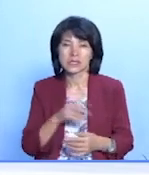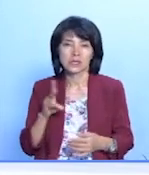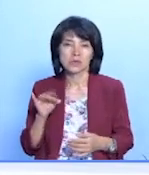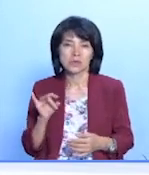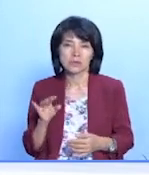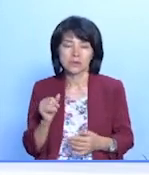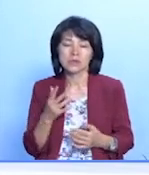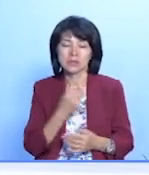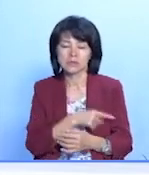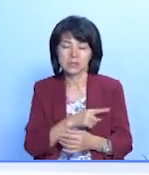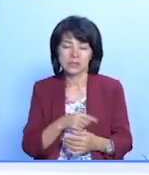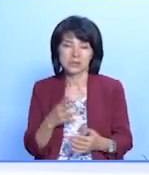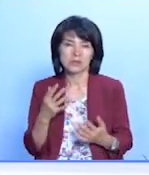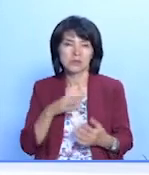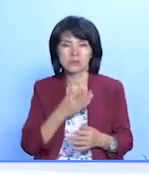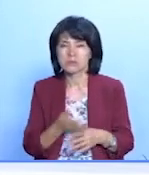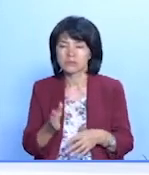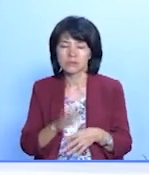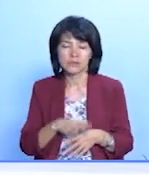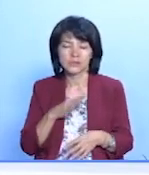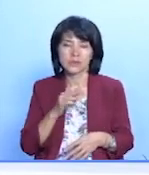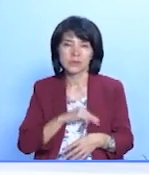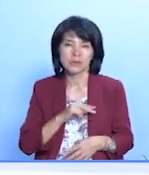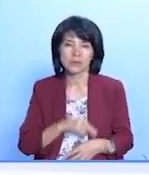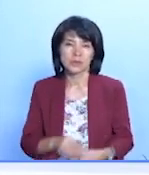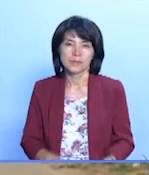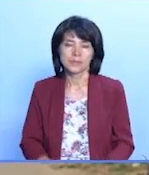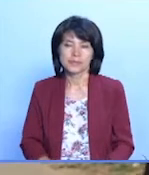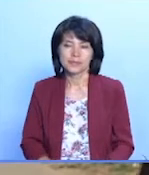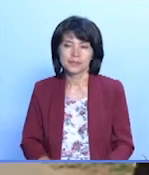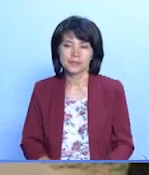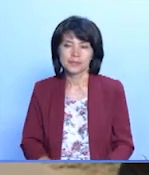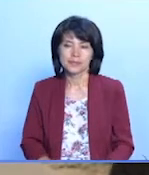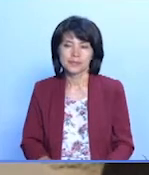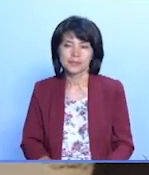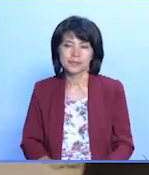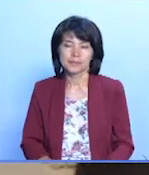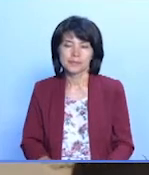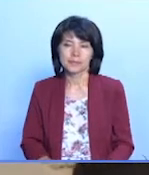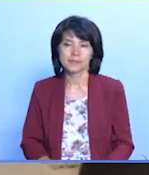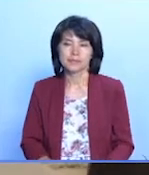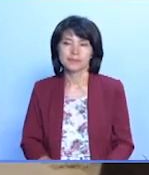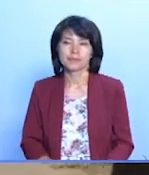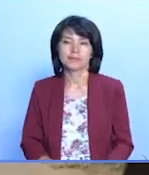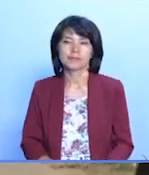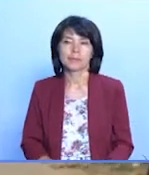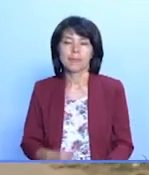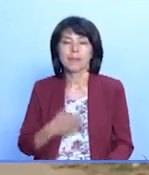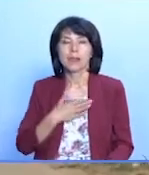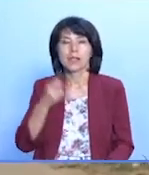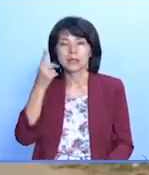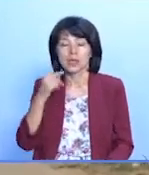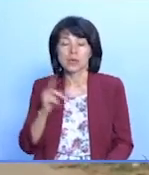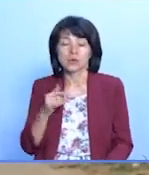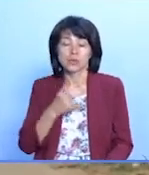большая нагрузка. Они ведут борьбу с непростым заболеванием. Мы знаем, у нас очень большое количество